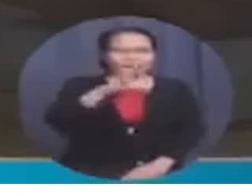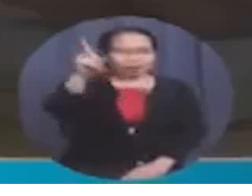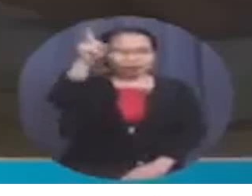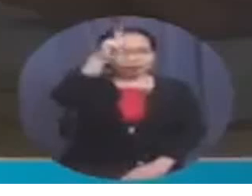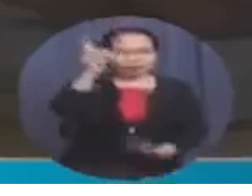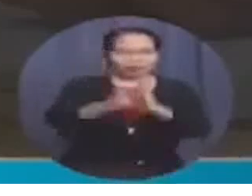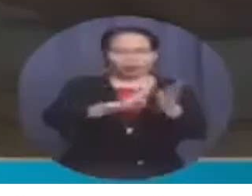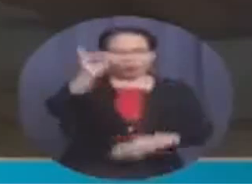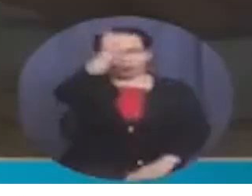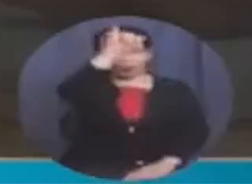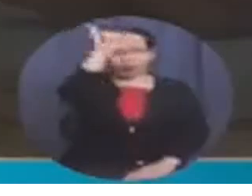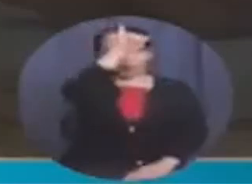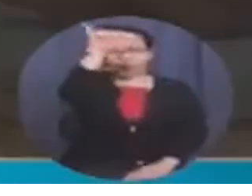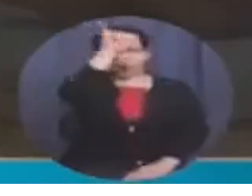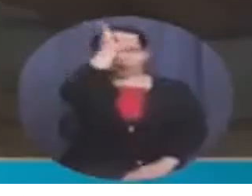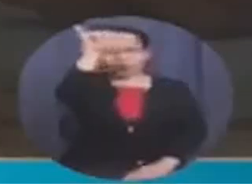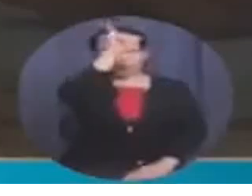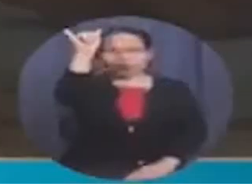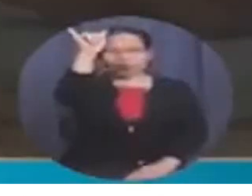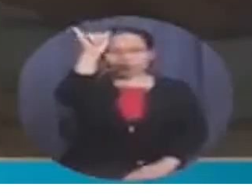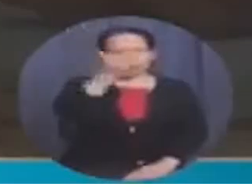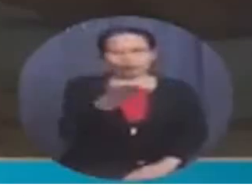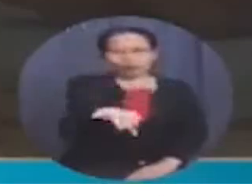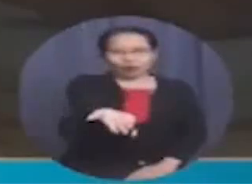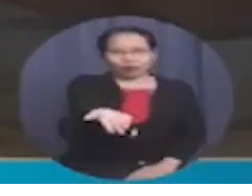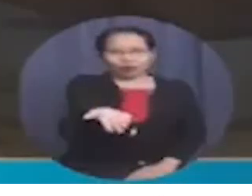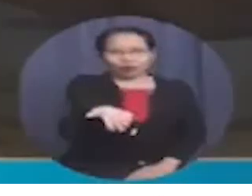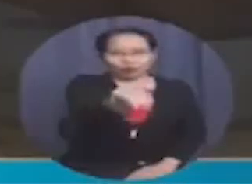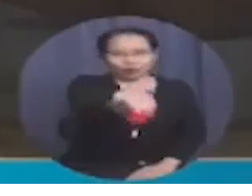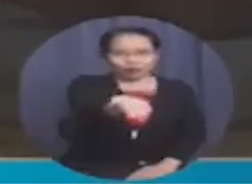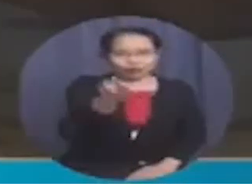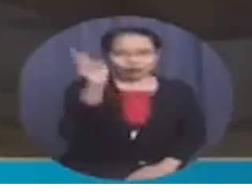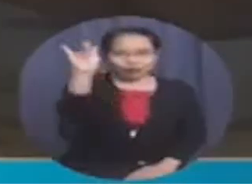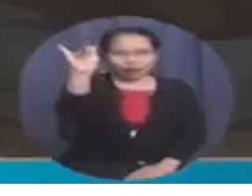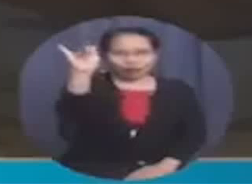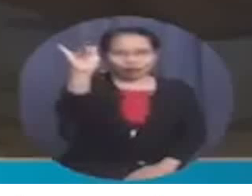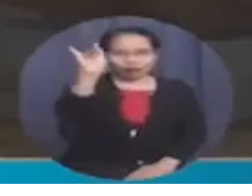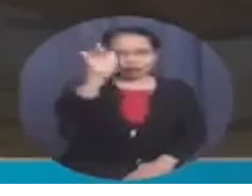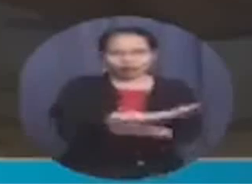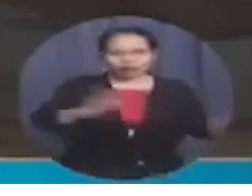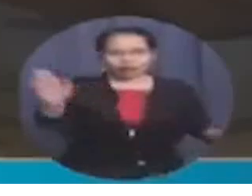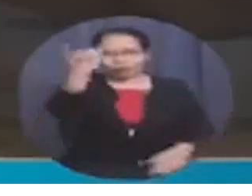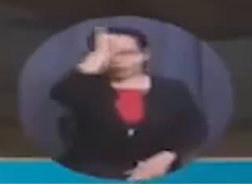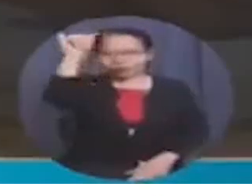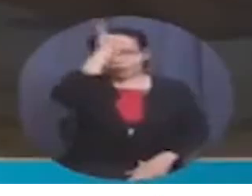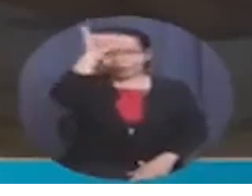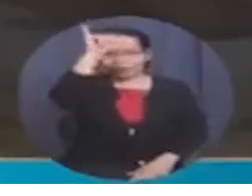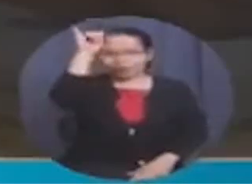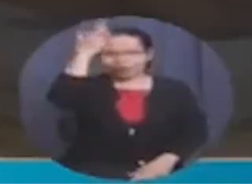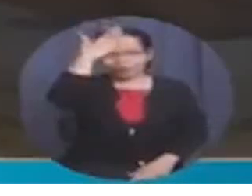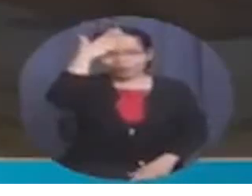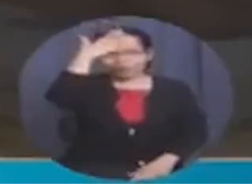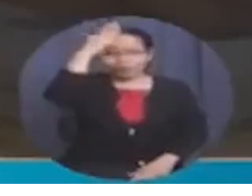lokong nagmamarunong. Ayan, kaya ikaw, masasabi ko sa'yo, Ray, ano? Huwag kang maging lokong